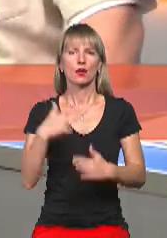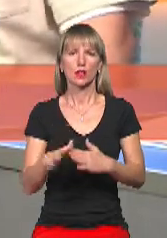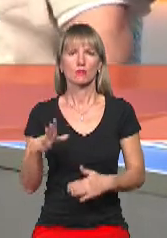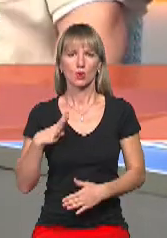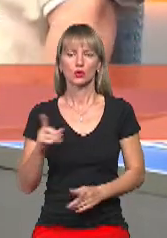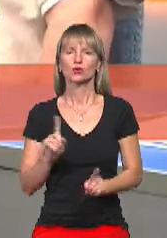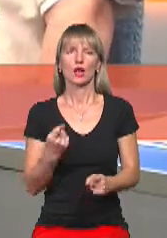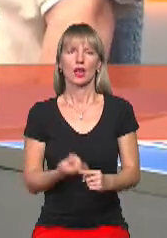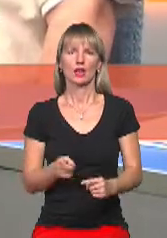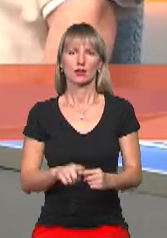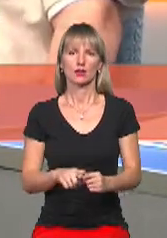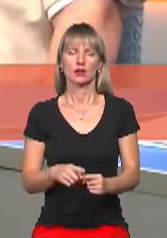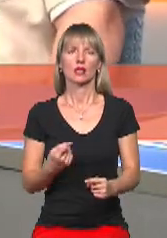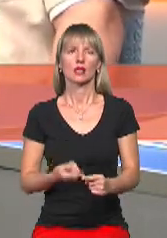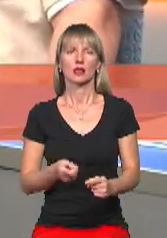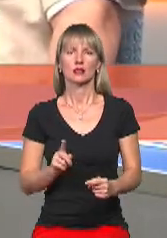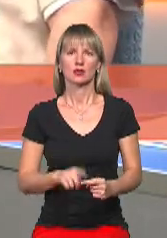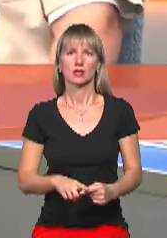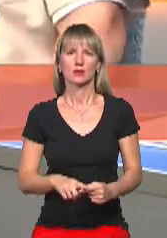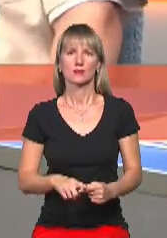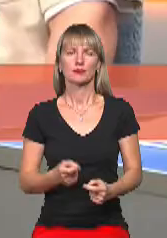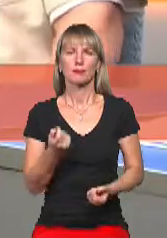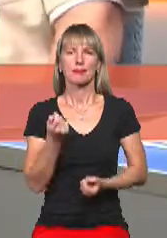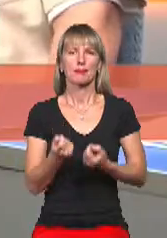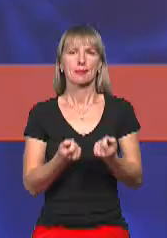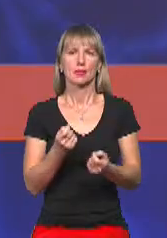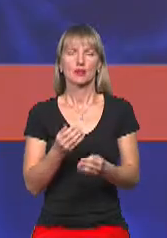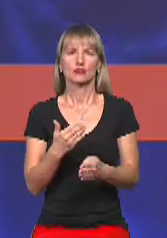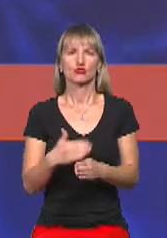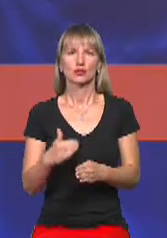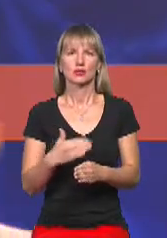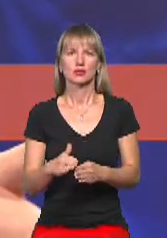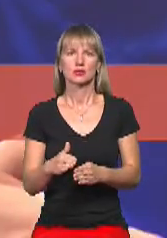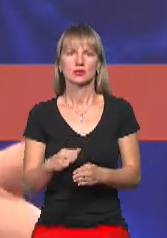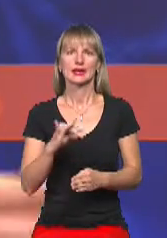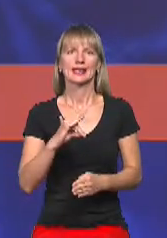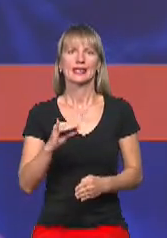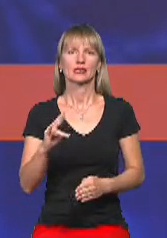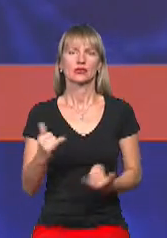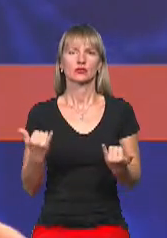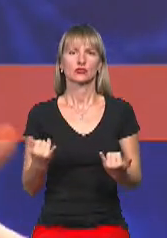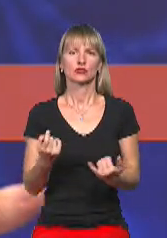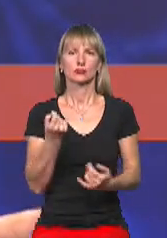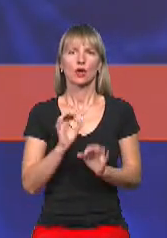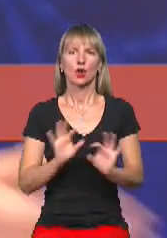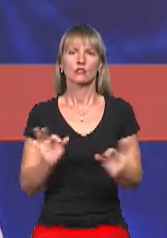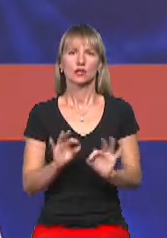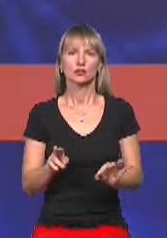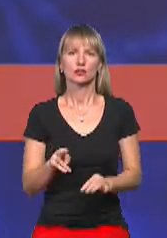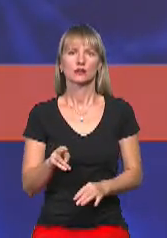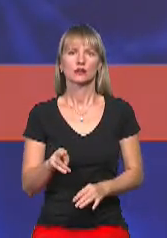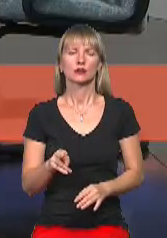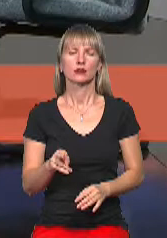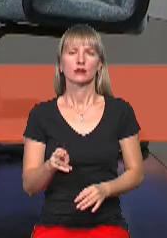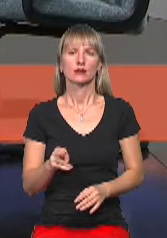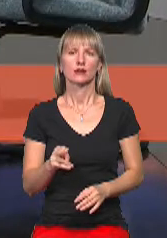что это вообще такое, что это мелкодисперсные частицы, От Ірина зараз немножечко розкаже. Да,